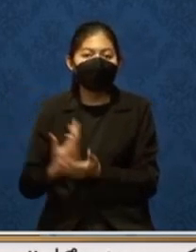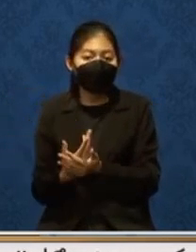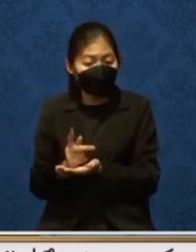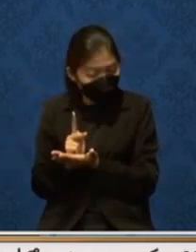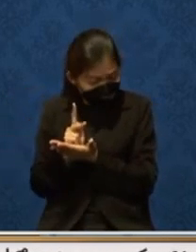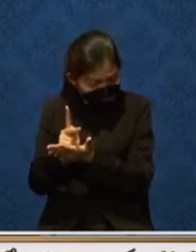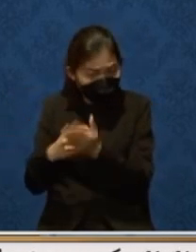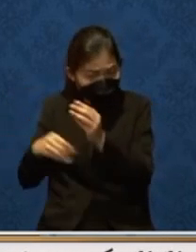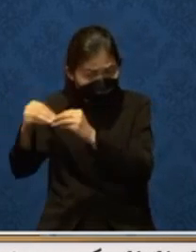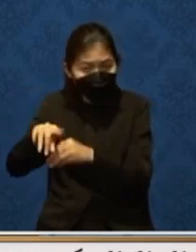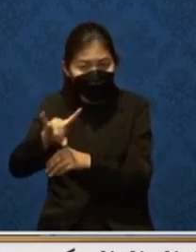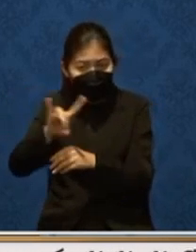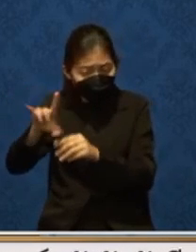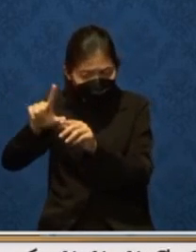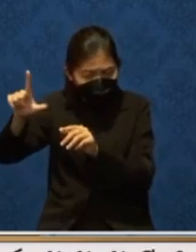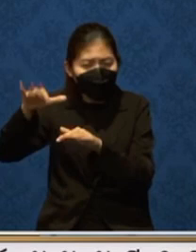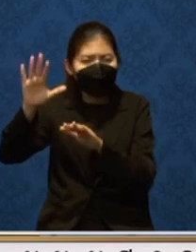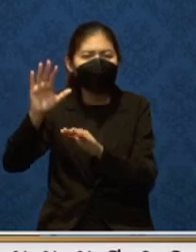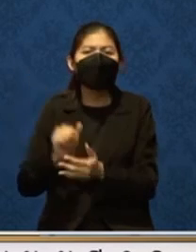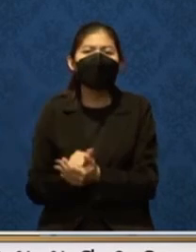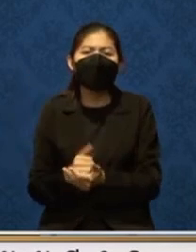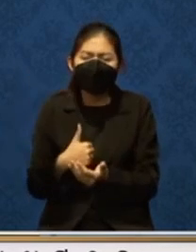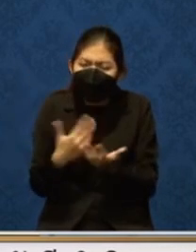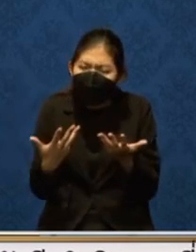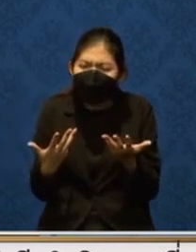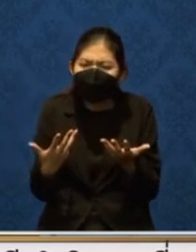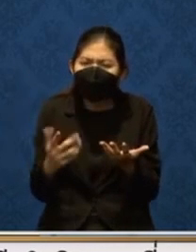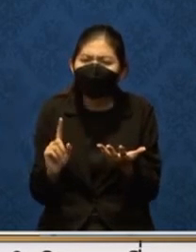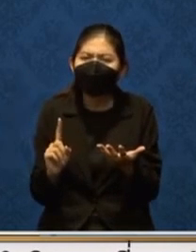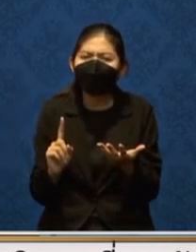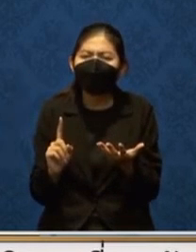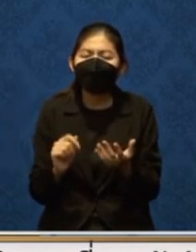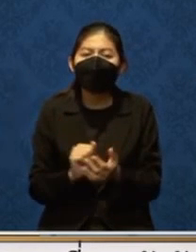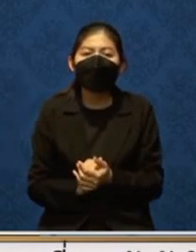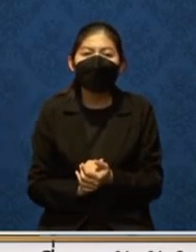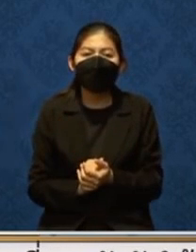ีก 100 ล้านนี่มันอะไรกคร AGAINแต